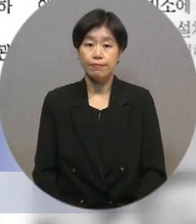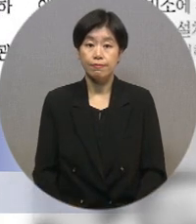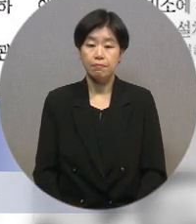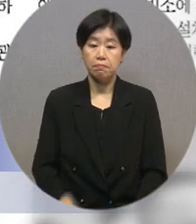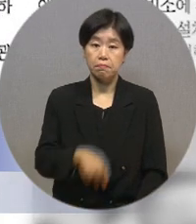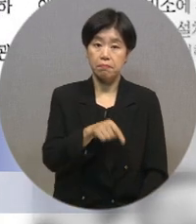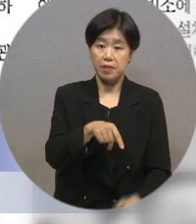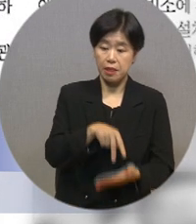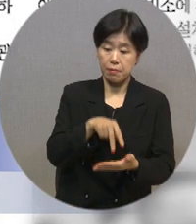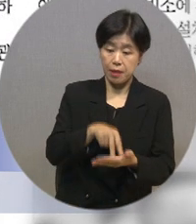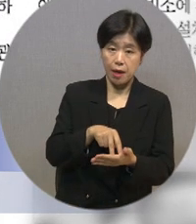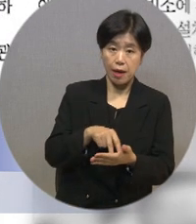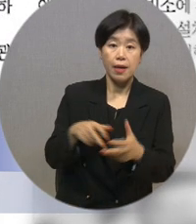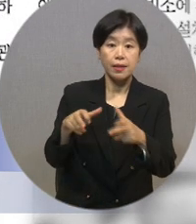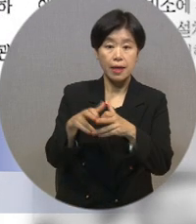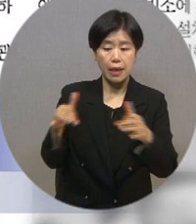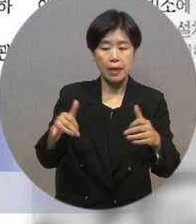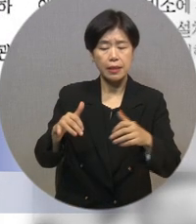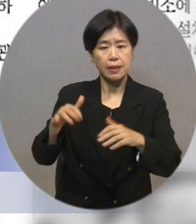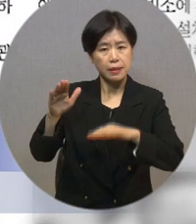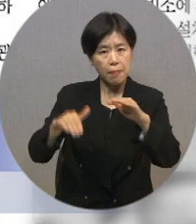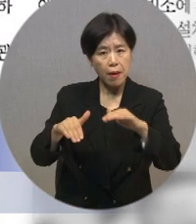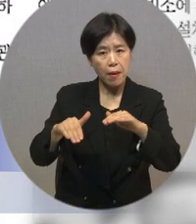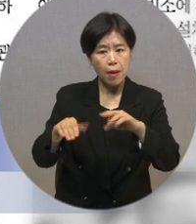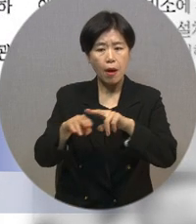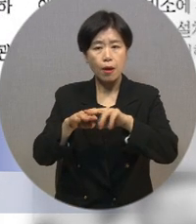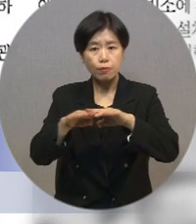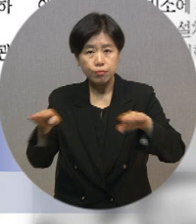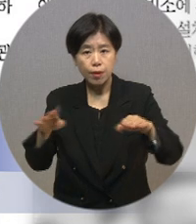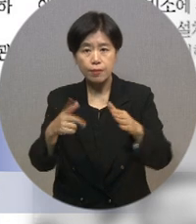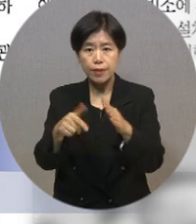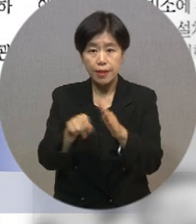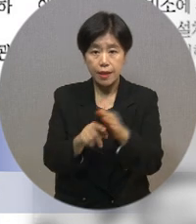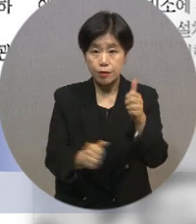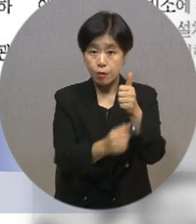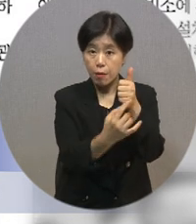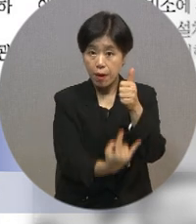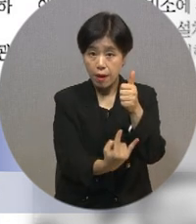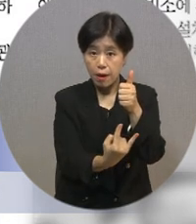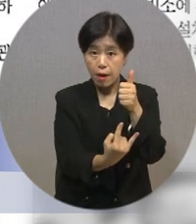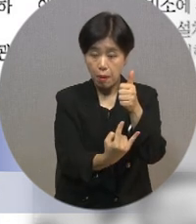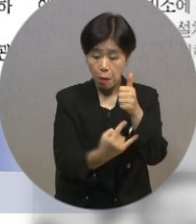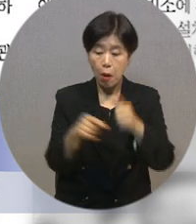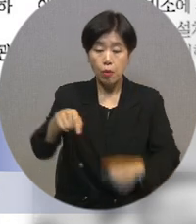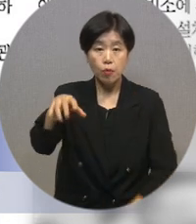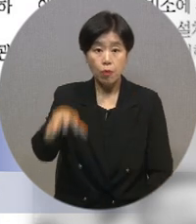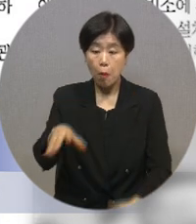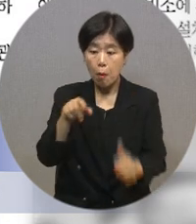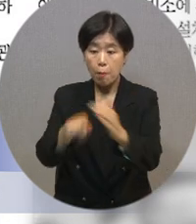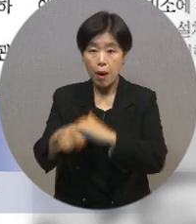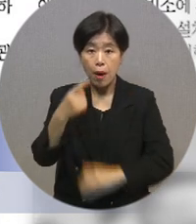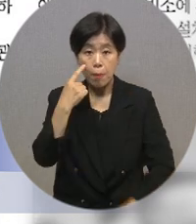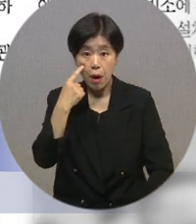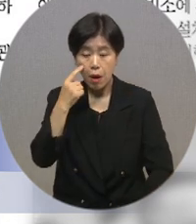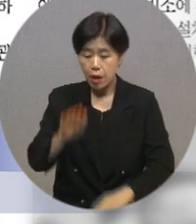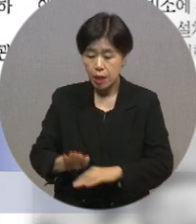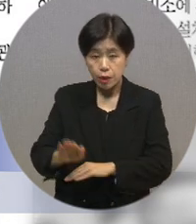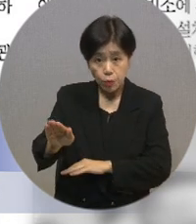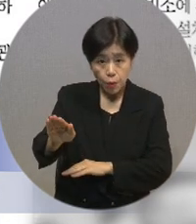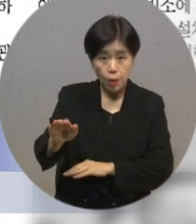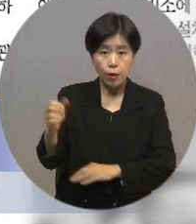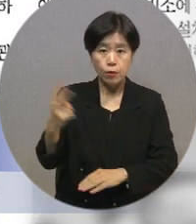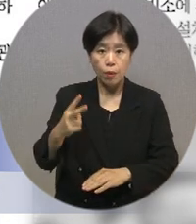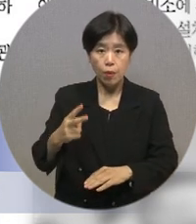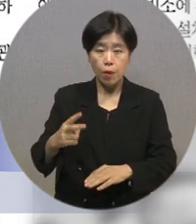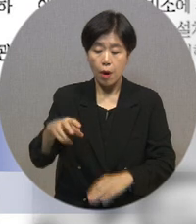인권위 장애인 차별 시정위원회는 진정이 제기된 이후 비진정 장례 시장의 이동식 경사로와 실내용